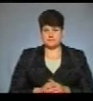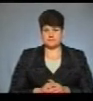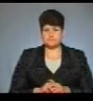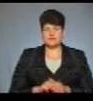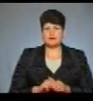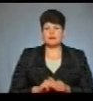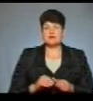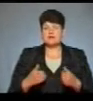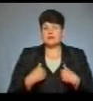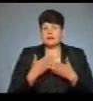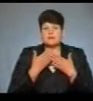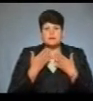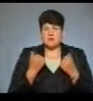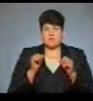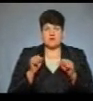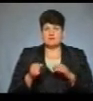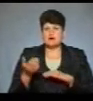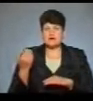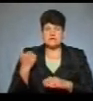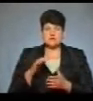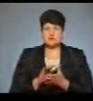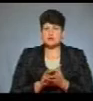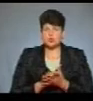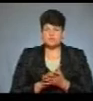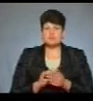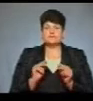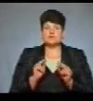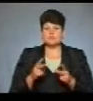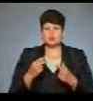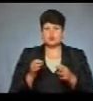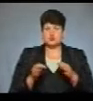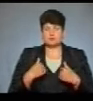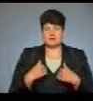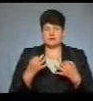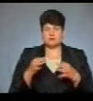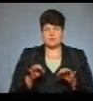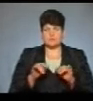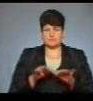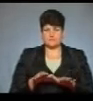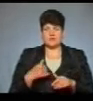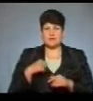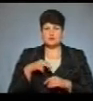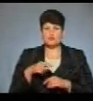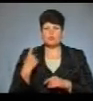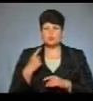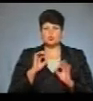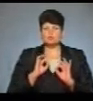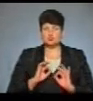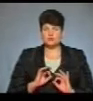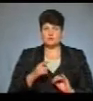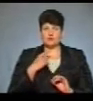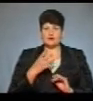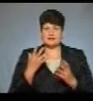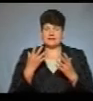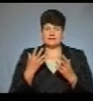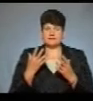мав права раніше знайомитися, чим суд мене допускає до справи. Я пішов в обласну прокуратуру, вони кажуть, ні,